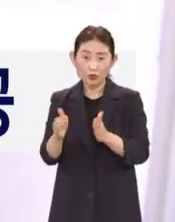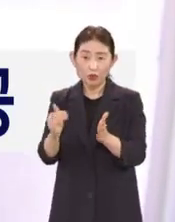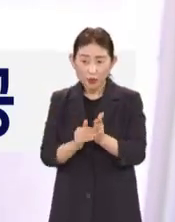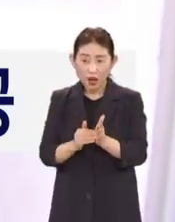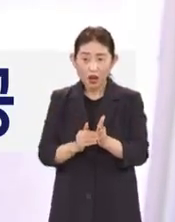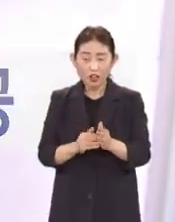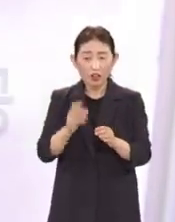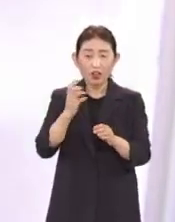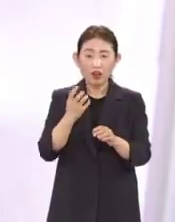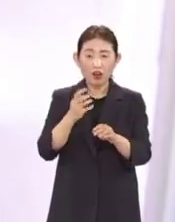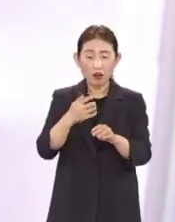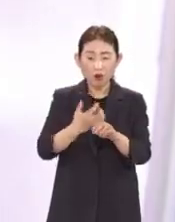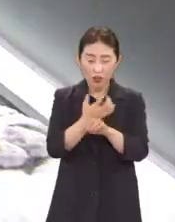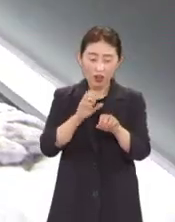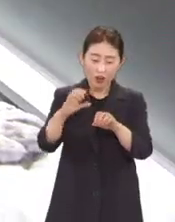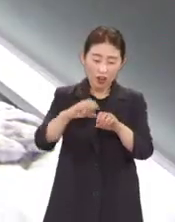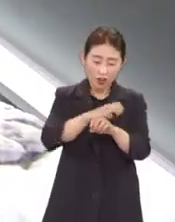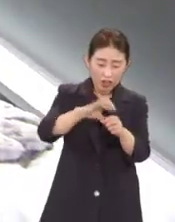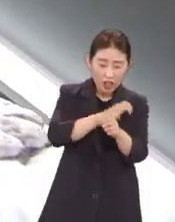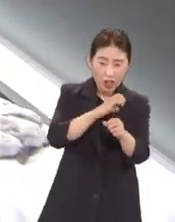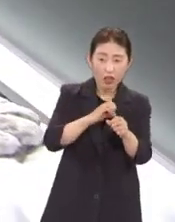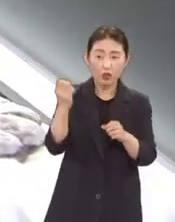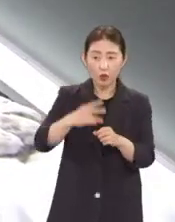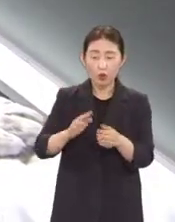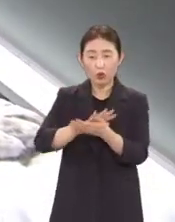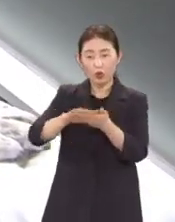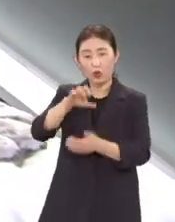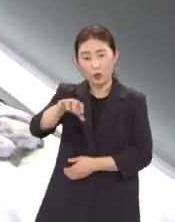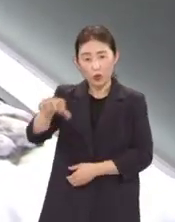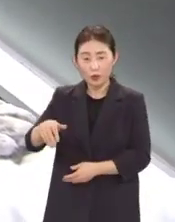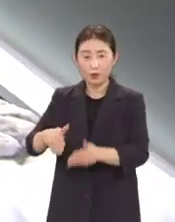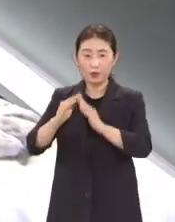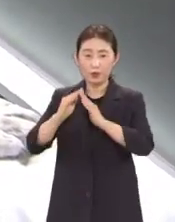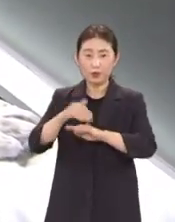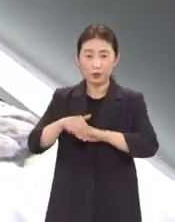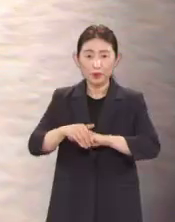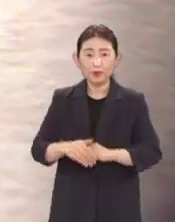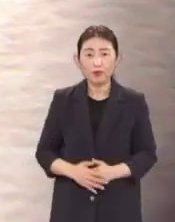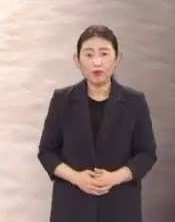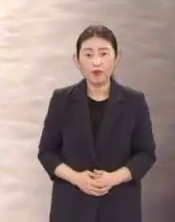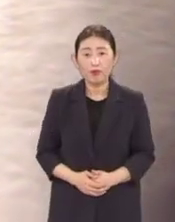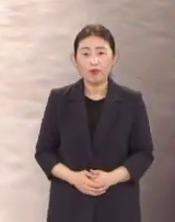미용실 놀이터 등 반려동물 서비스 공간이 들어설 예정입니다